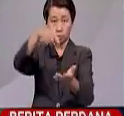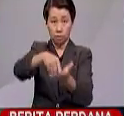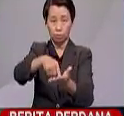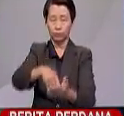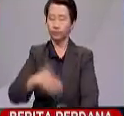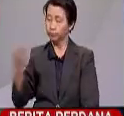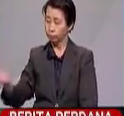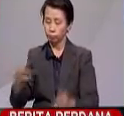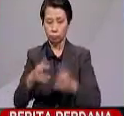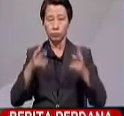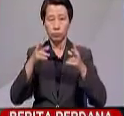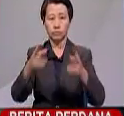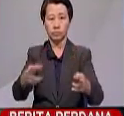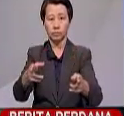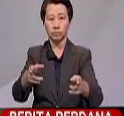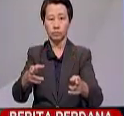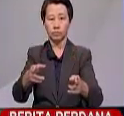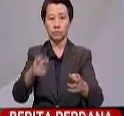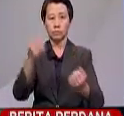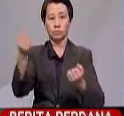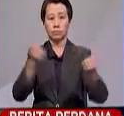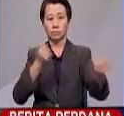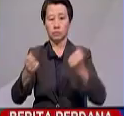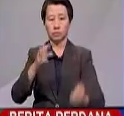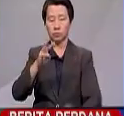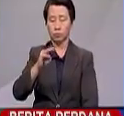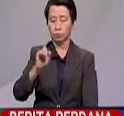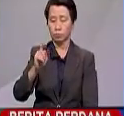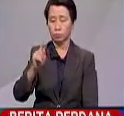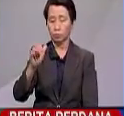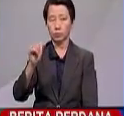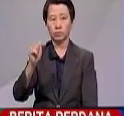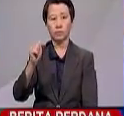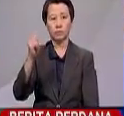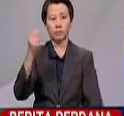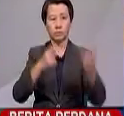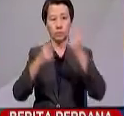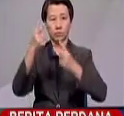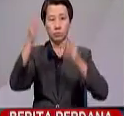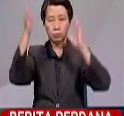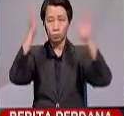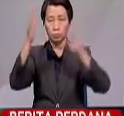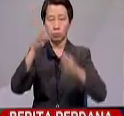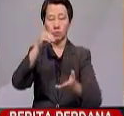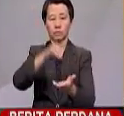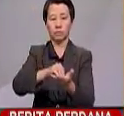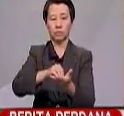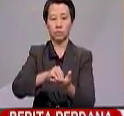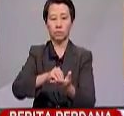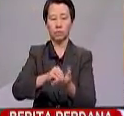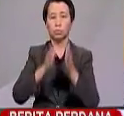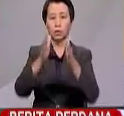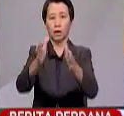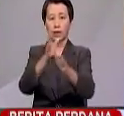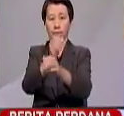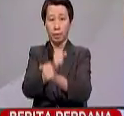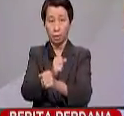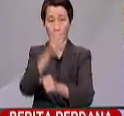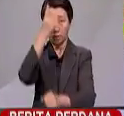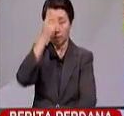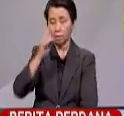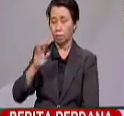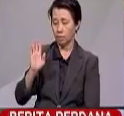Beliau melancarkan pelekat kenderaan khusus mata Tahun Melawat Malaysia 2020 di Matic Jalan Ampang. Datuk